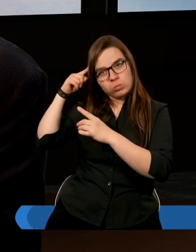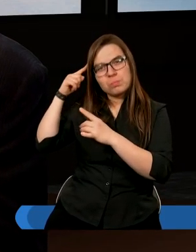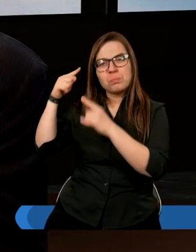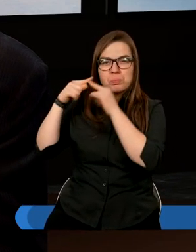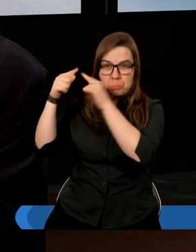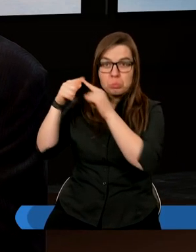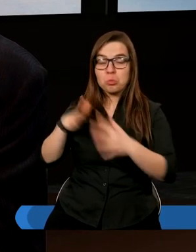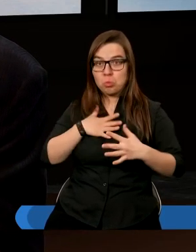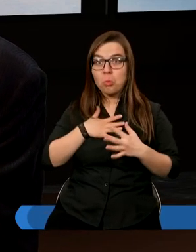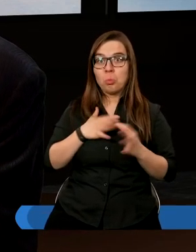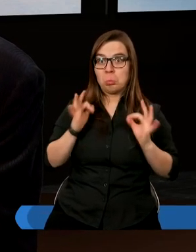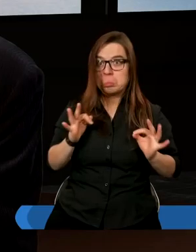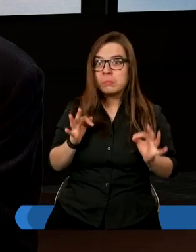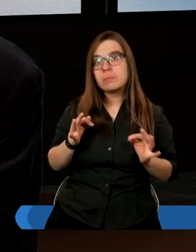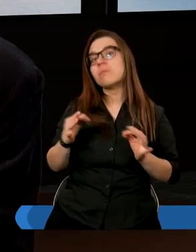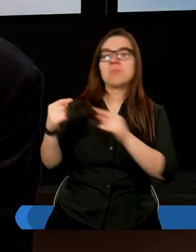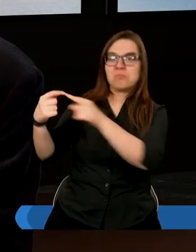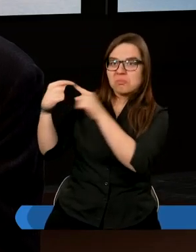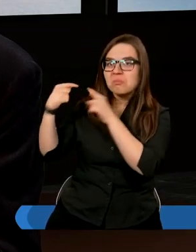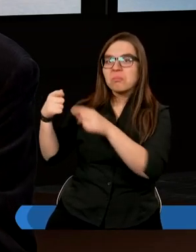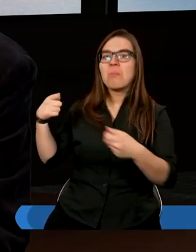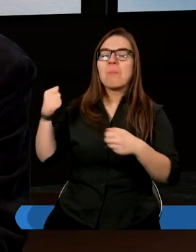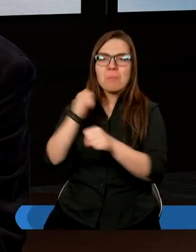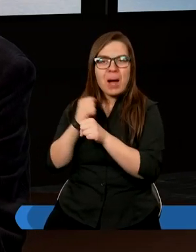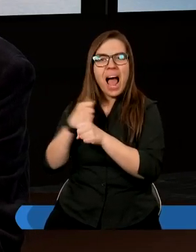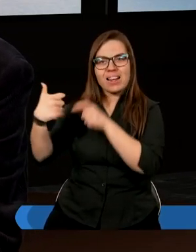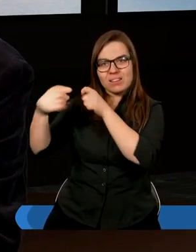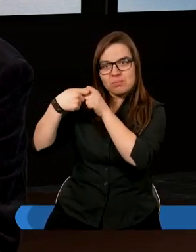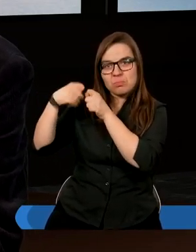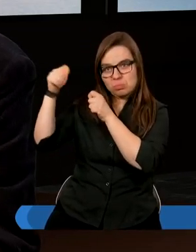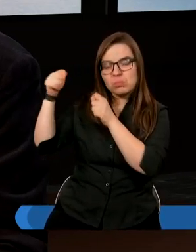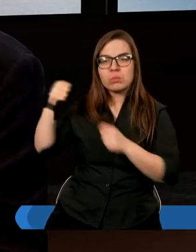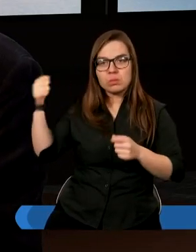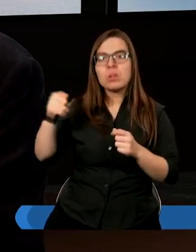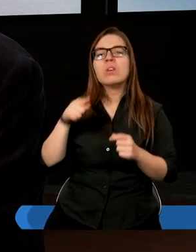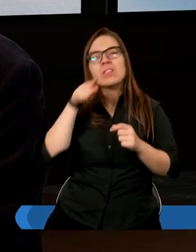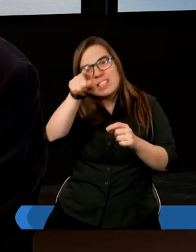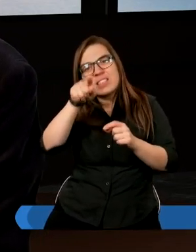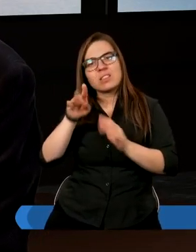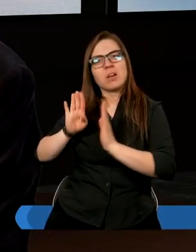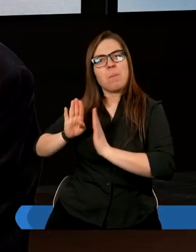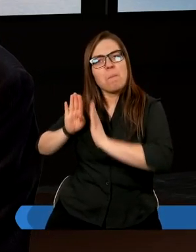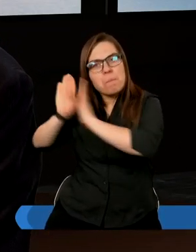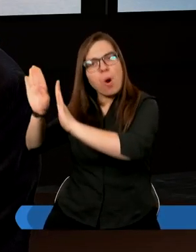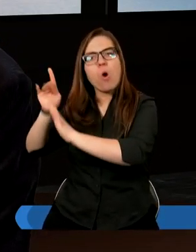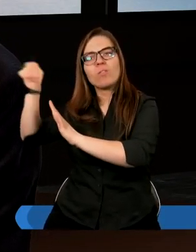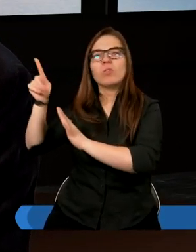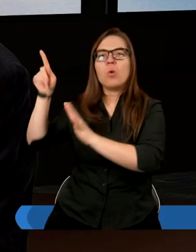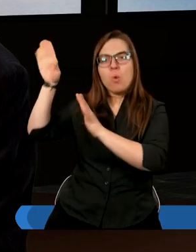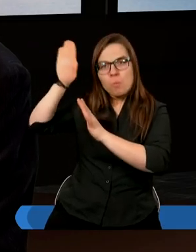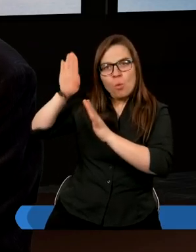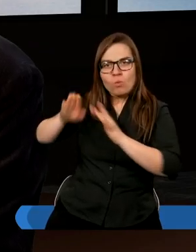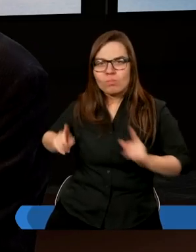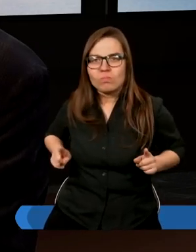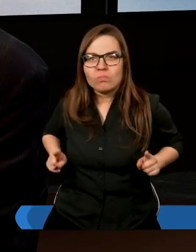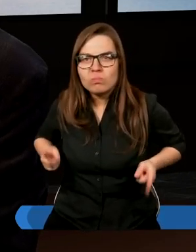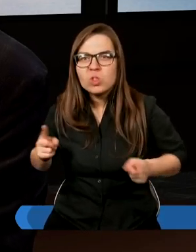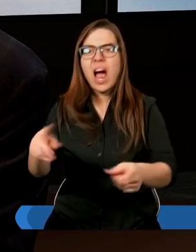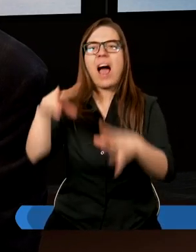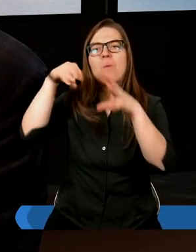jeżeli chcesz ze mną współpracować, to pozwól, że ja zainicjowałem tę działalność